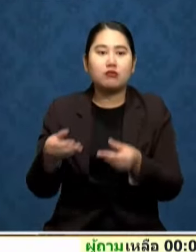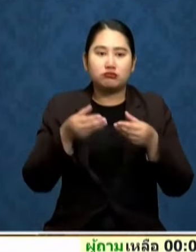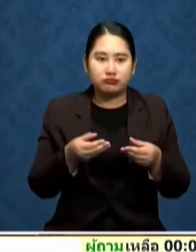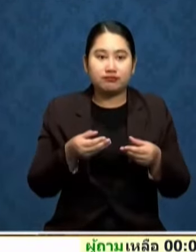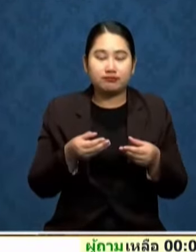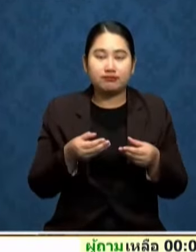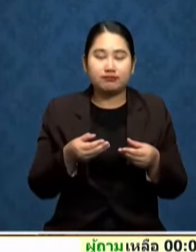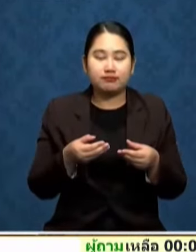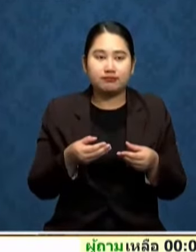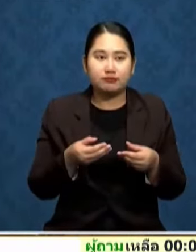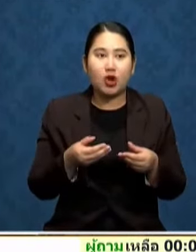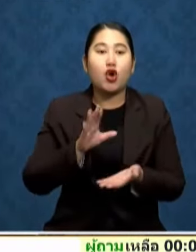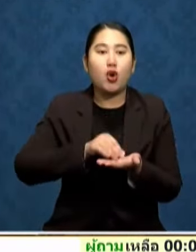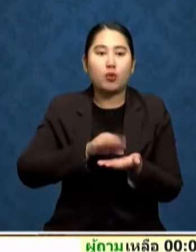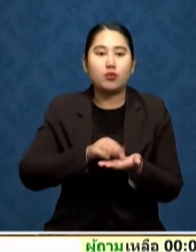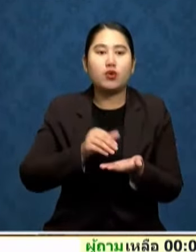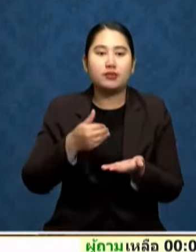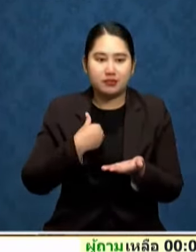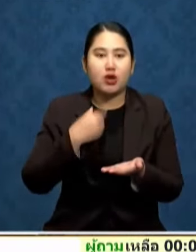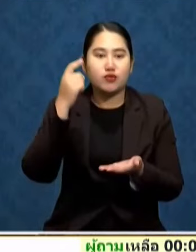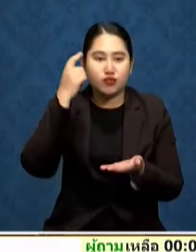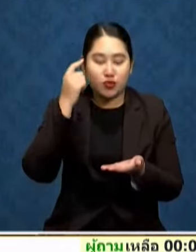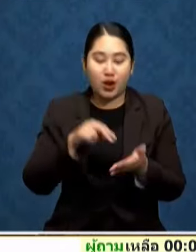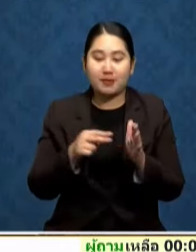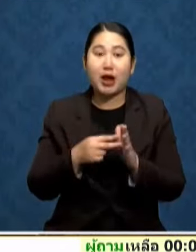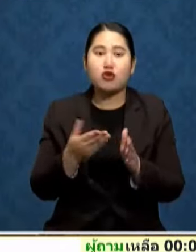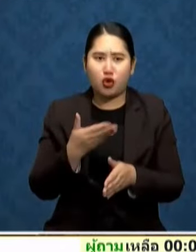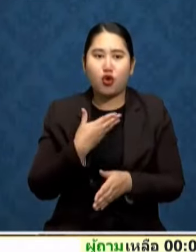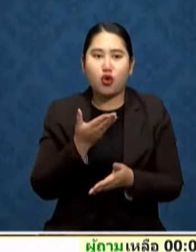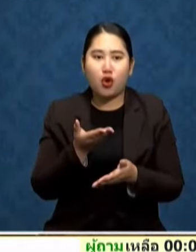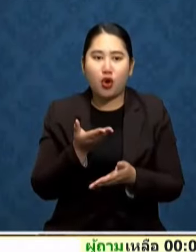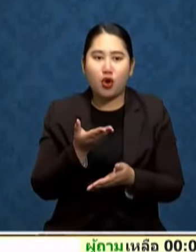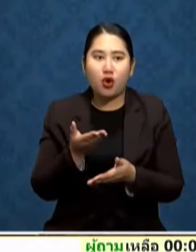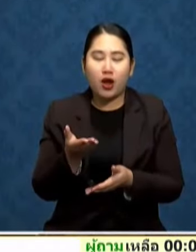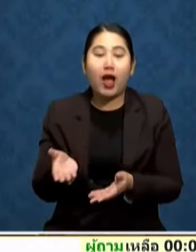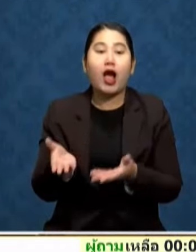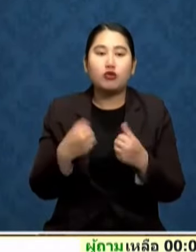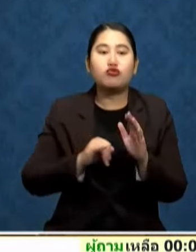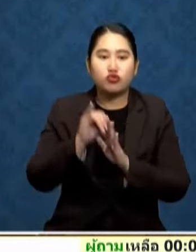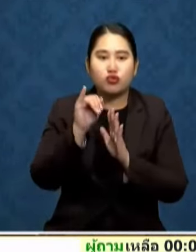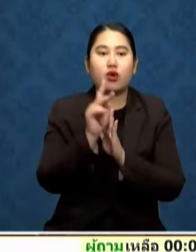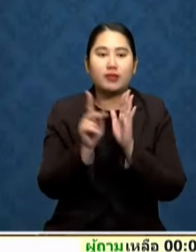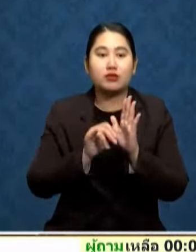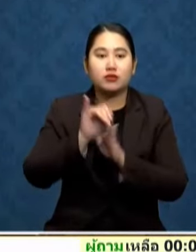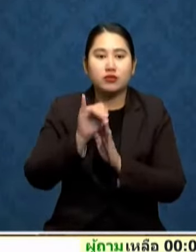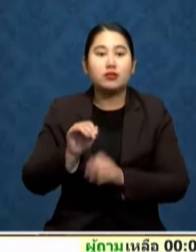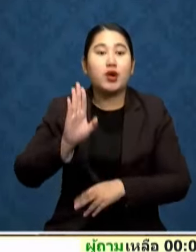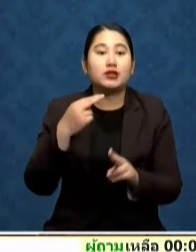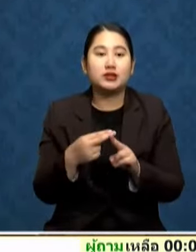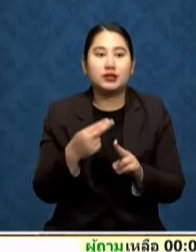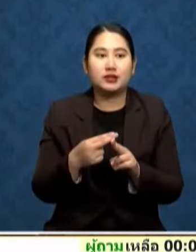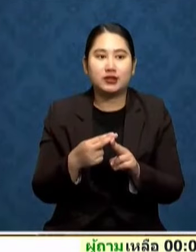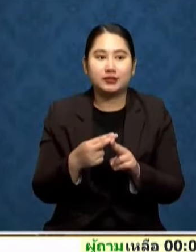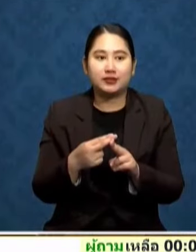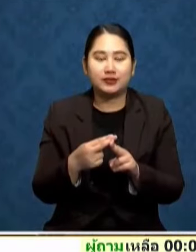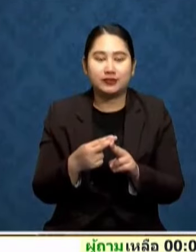ที่มีข้อมูลทราบว่ามีการขออนุญาตนำเข้าอย่างถูกต้องตามกฎหมายนั่นก็คือบริษัทเจริญโ